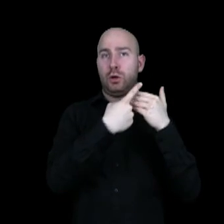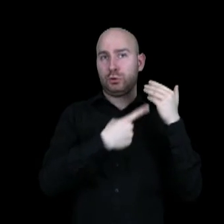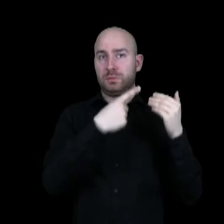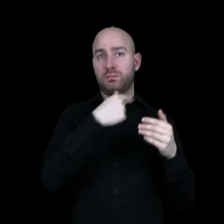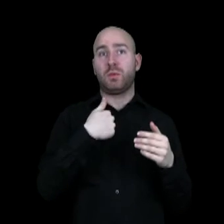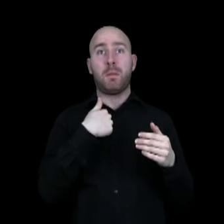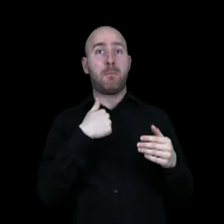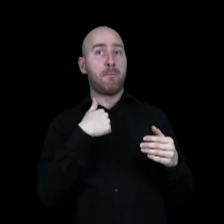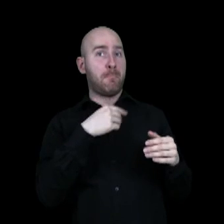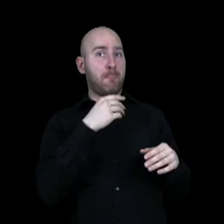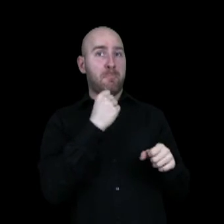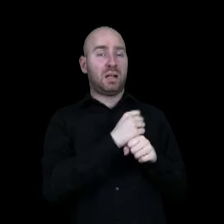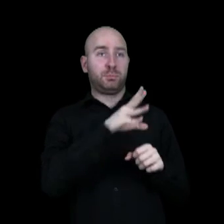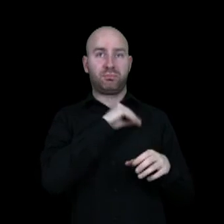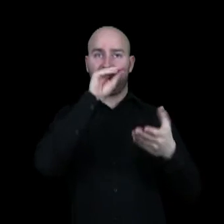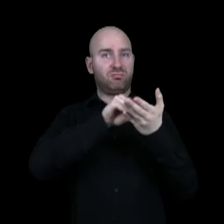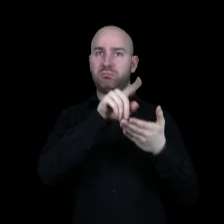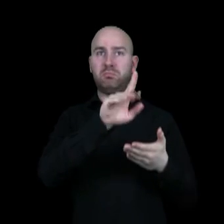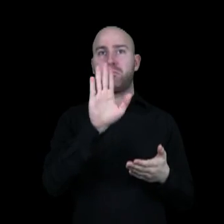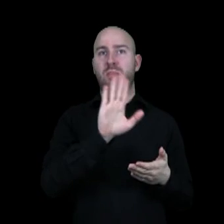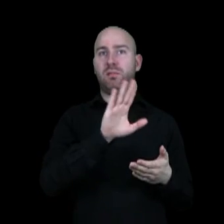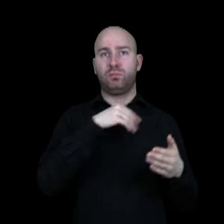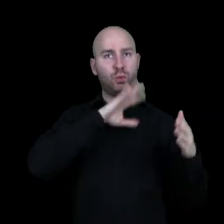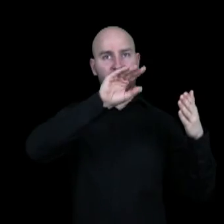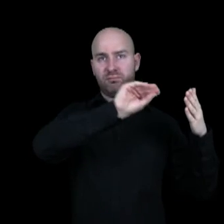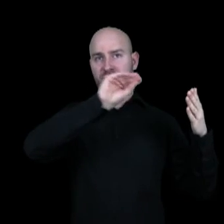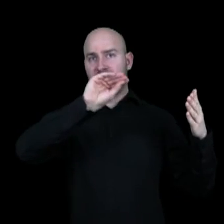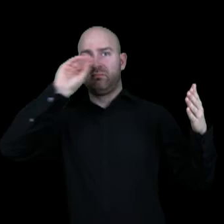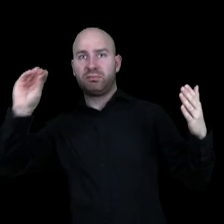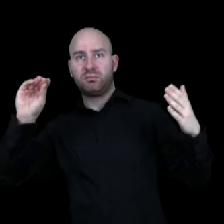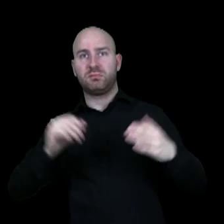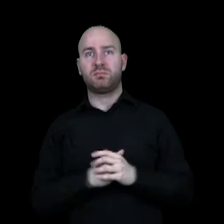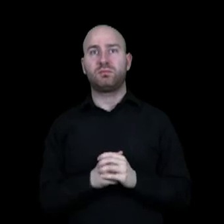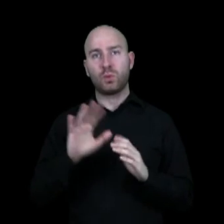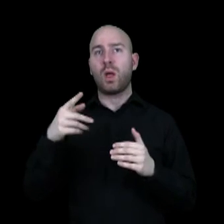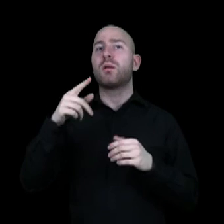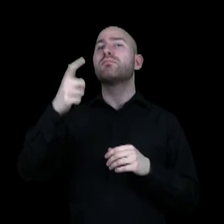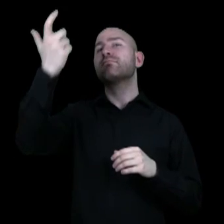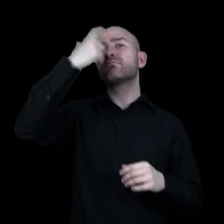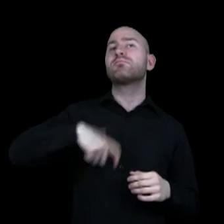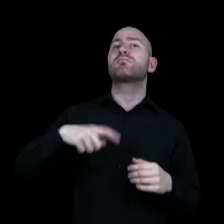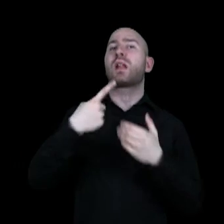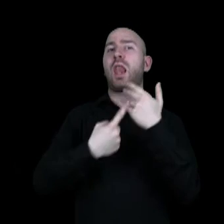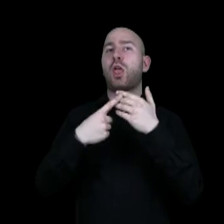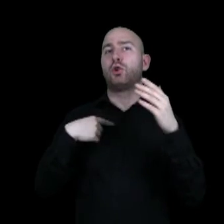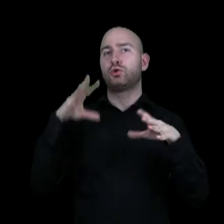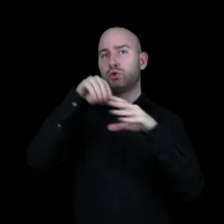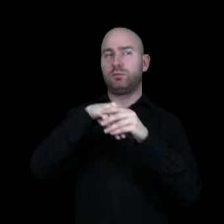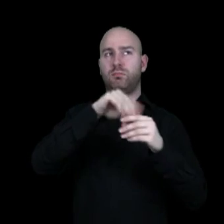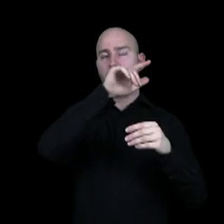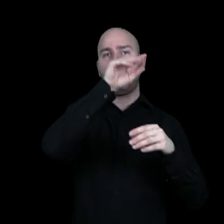amerykańskiej nie należą do siły roboczej to przestałem być siłą roboczą więc zabierzecie mnie z licznika